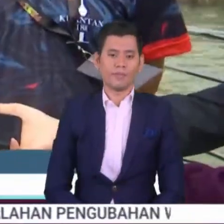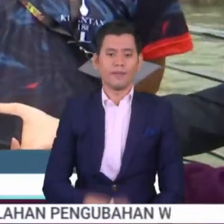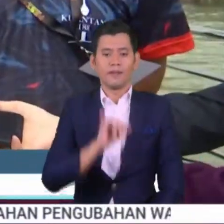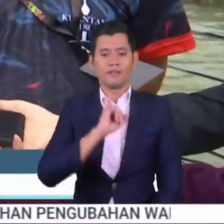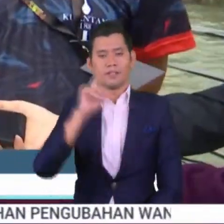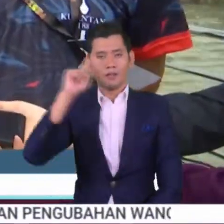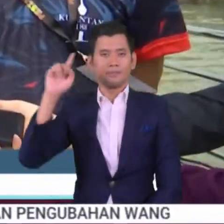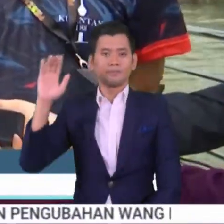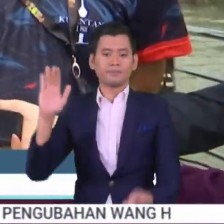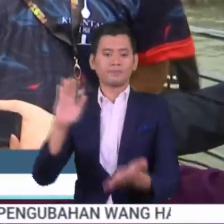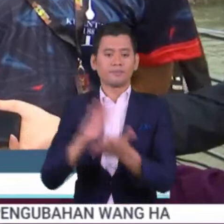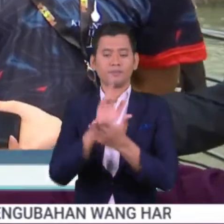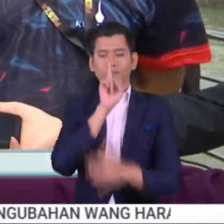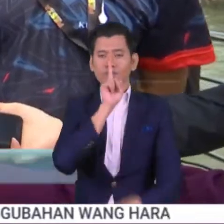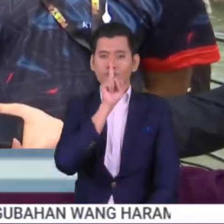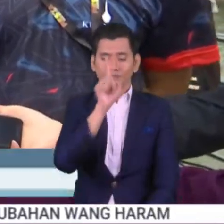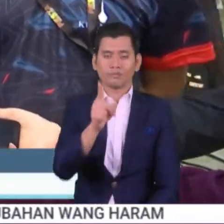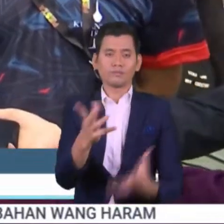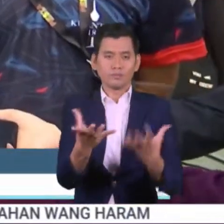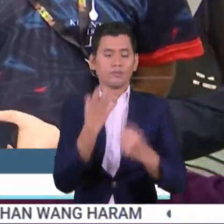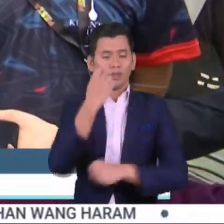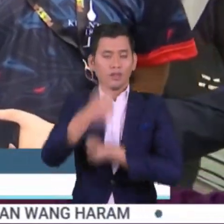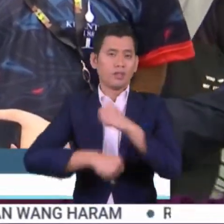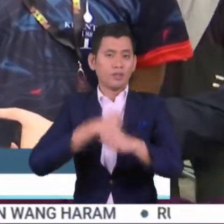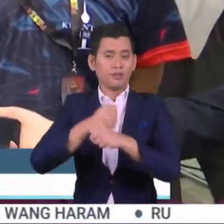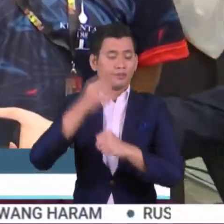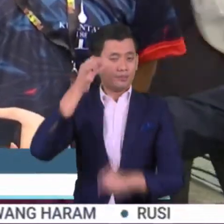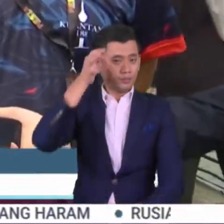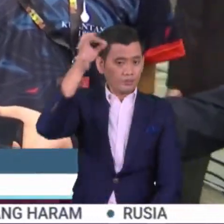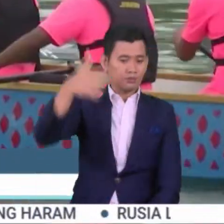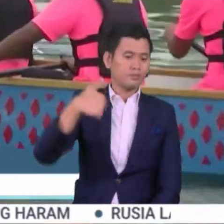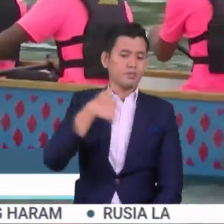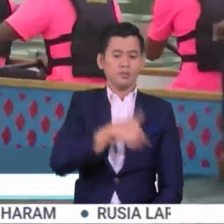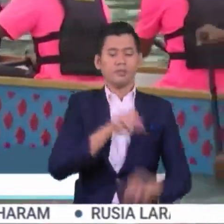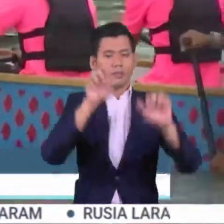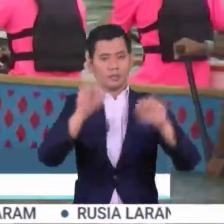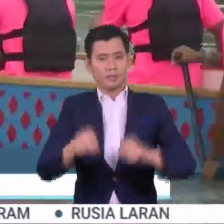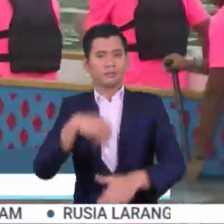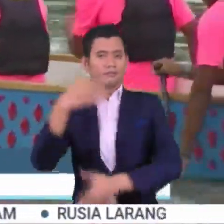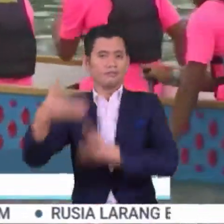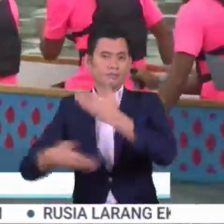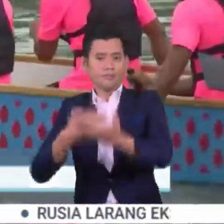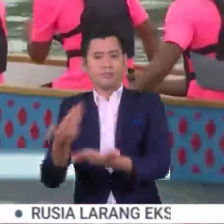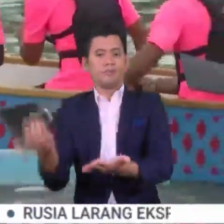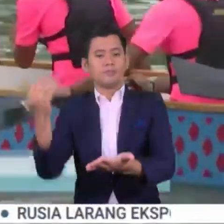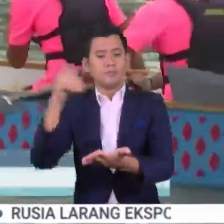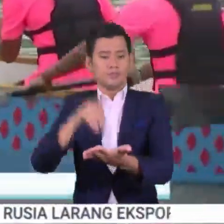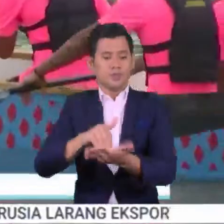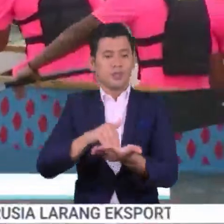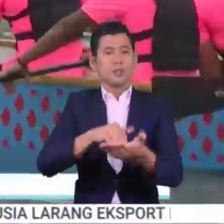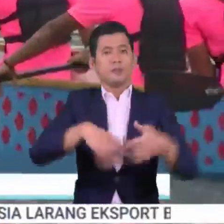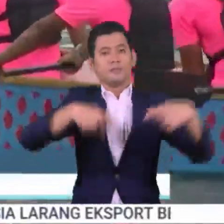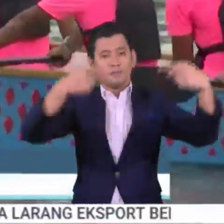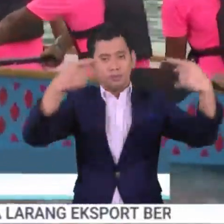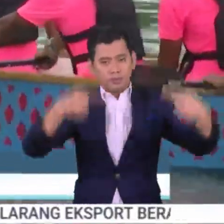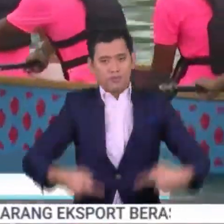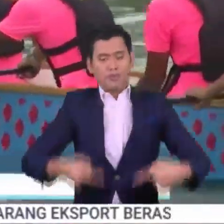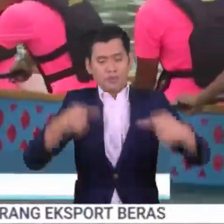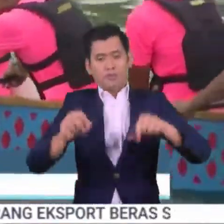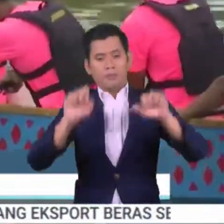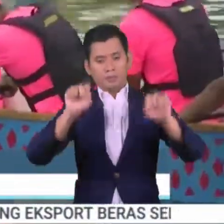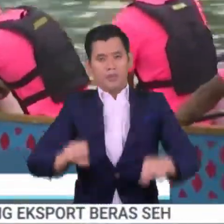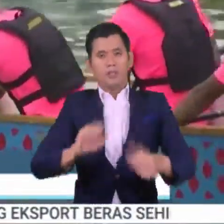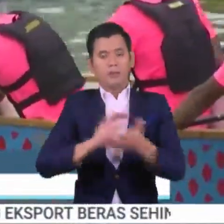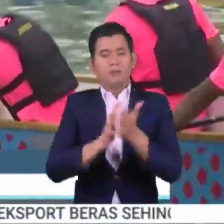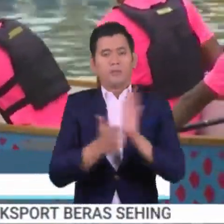Saya percaya bahawa untuk tahun-tahun akan datang, kita dapat memajukan lagi dan menaikkan lagi pertandingan supaya dia